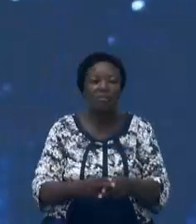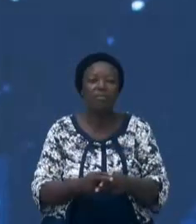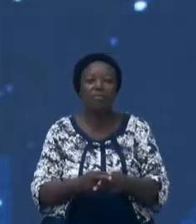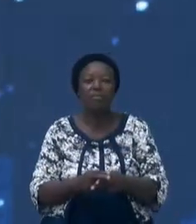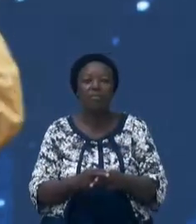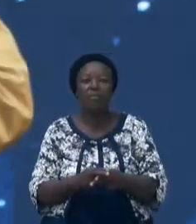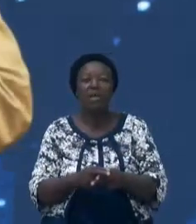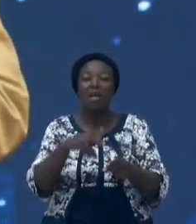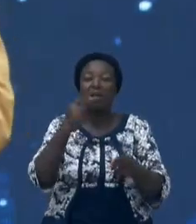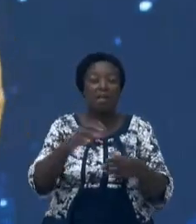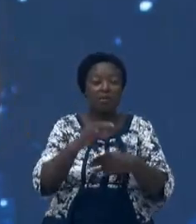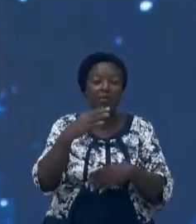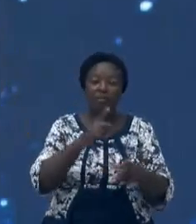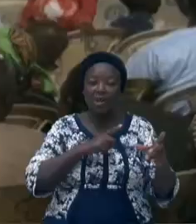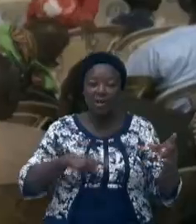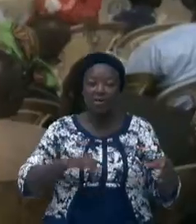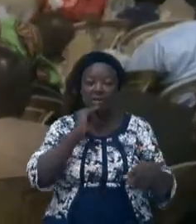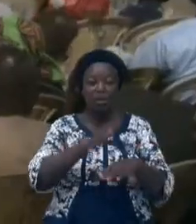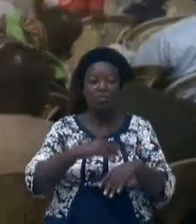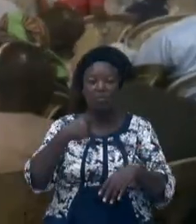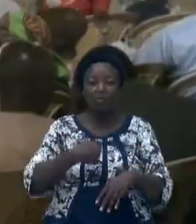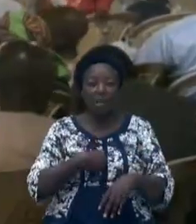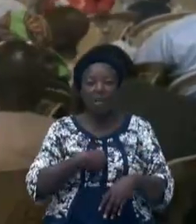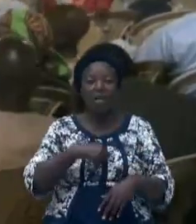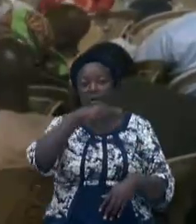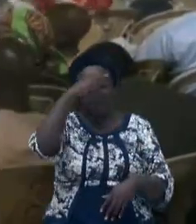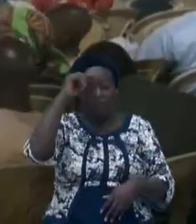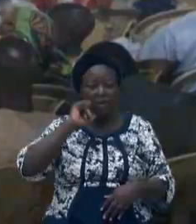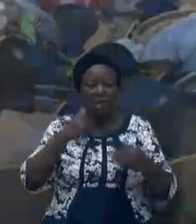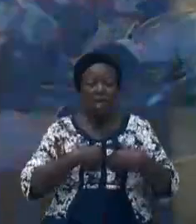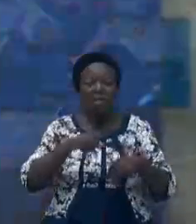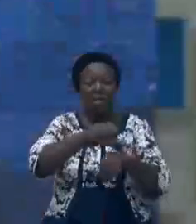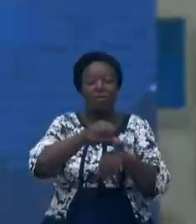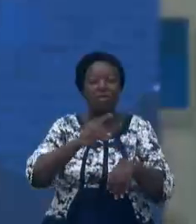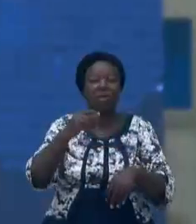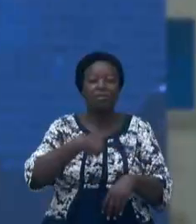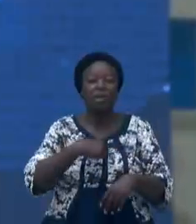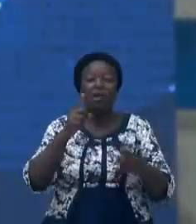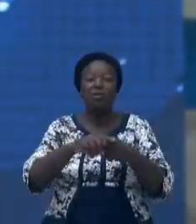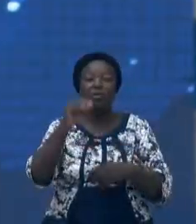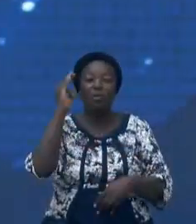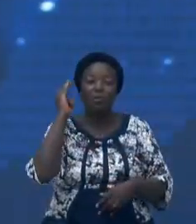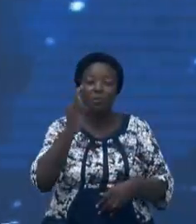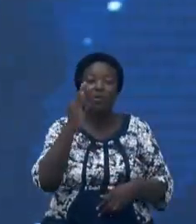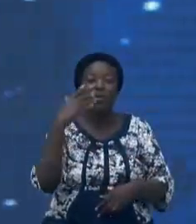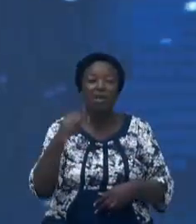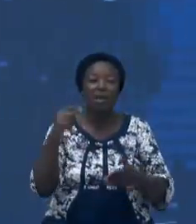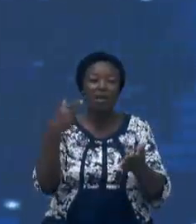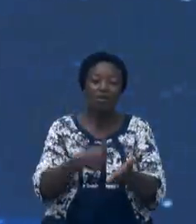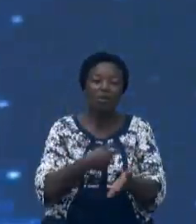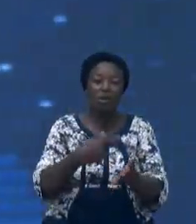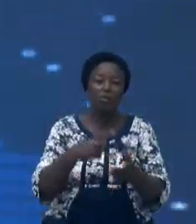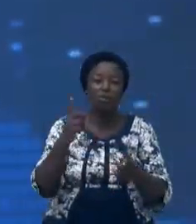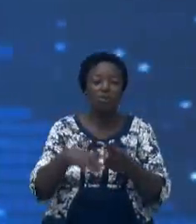franchise même ce jour au nom de jésus l'esprit du seigneur sur moi parce qu'il m'a ou